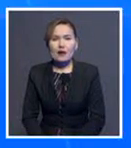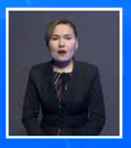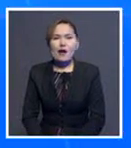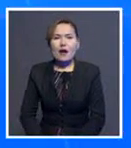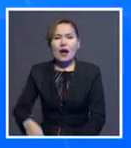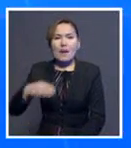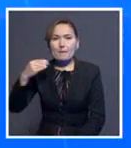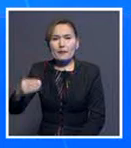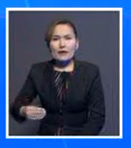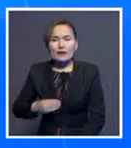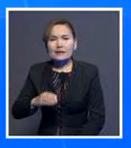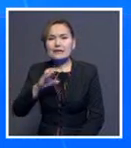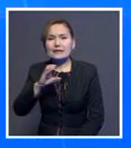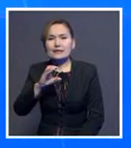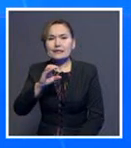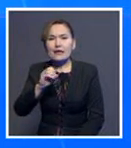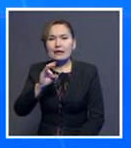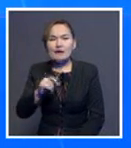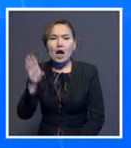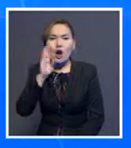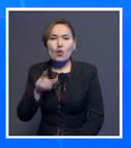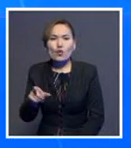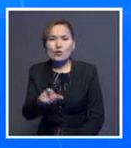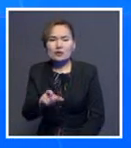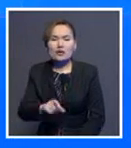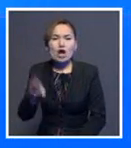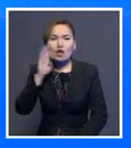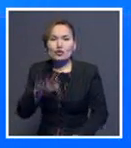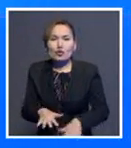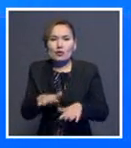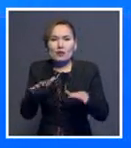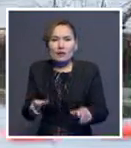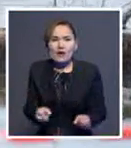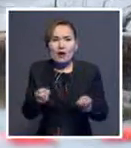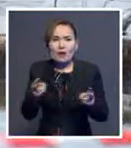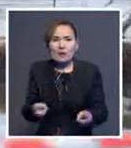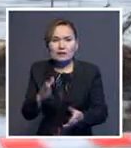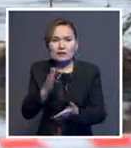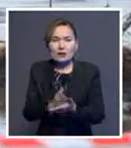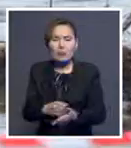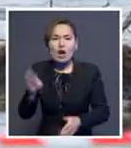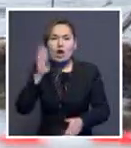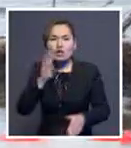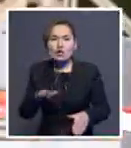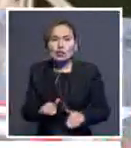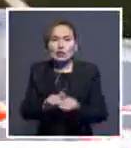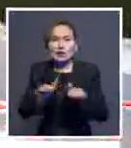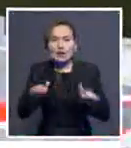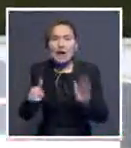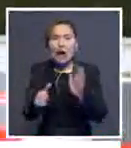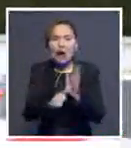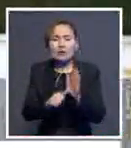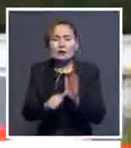Парижде Сена өзенінің деңгейі шегіне жетіп бірнеше қалаға қауіп төнді. Рейтер агенттігінің хабарлауынша су деңгейі 6 метрге жуықтап